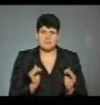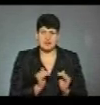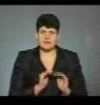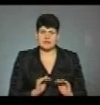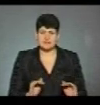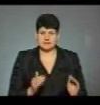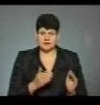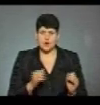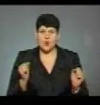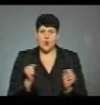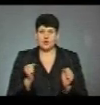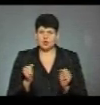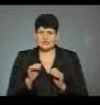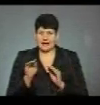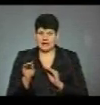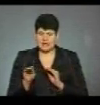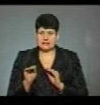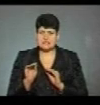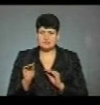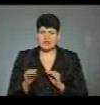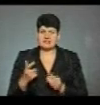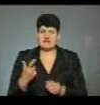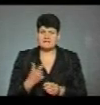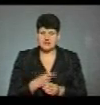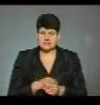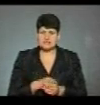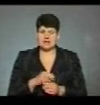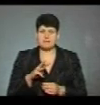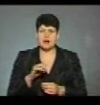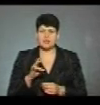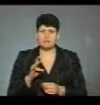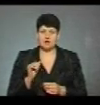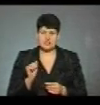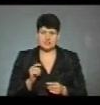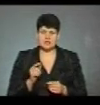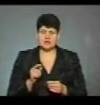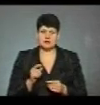діток. Холодильник, де зберігаються вакцини, маніпуляційний